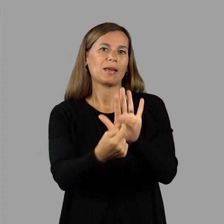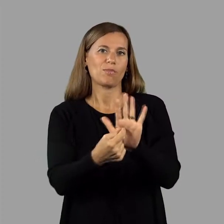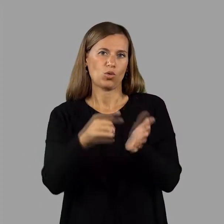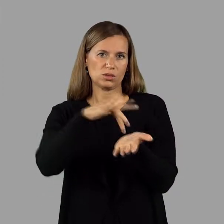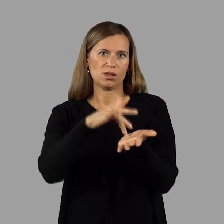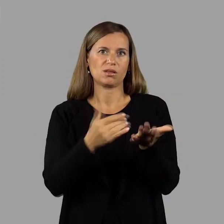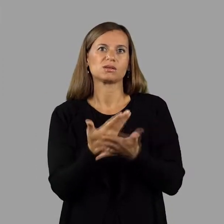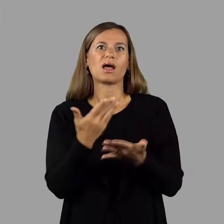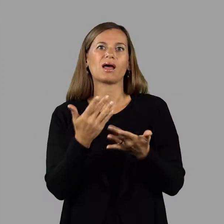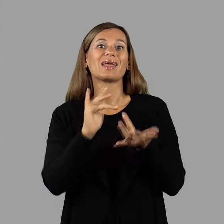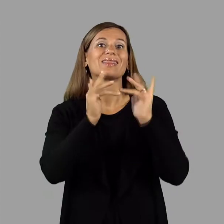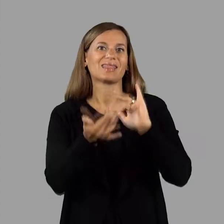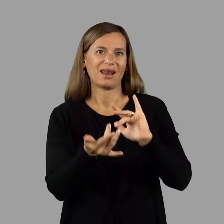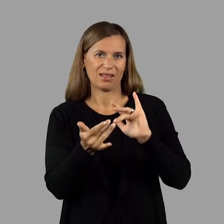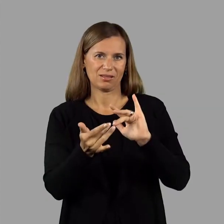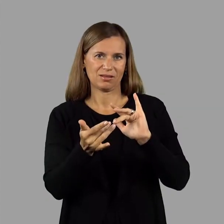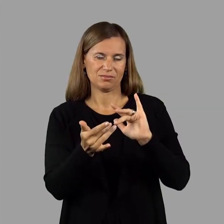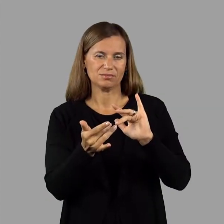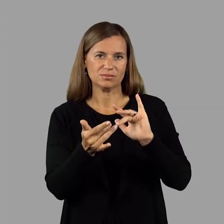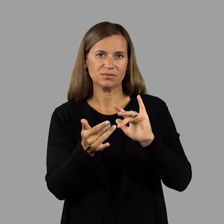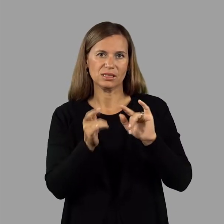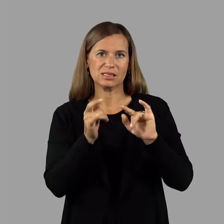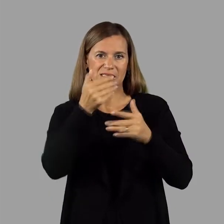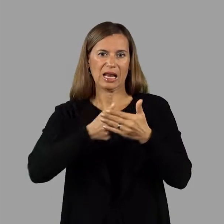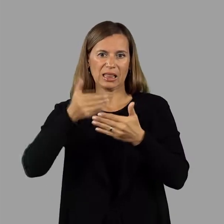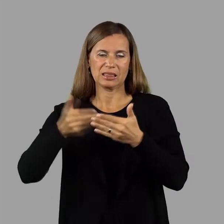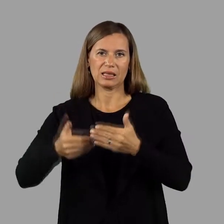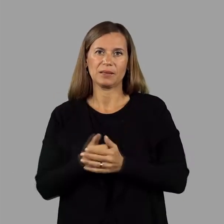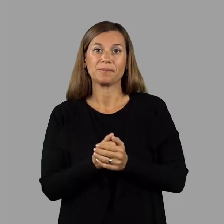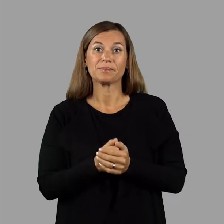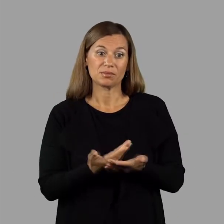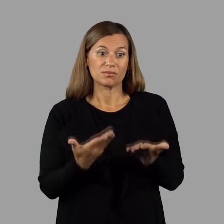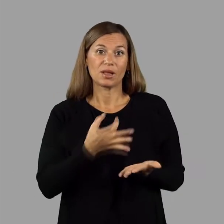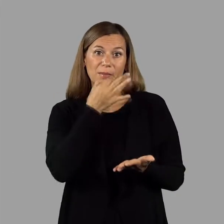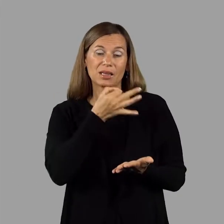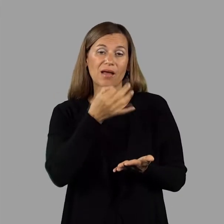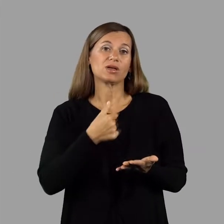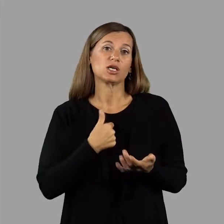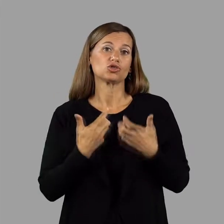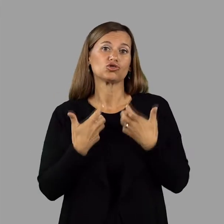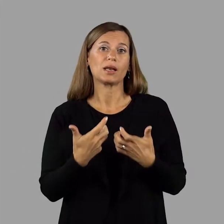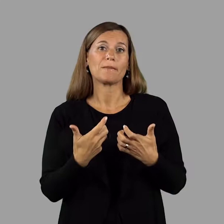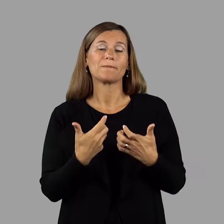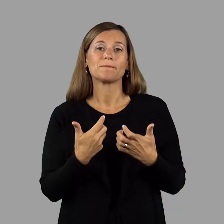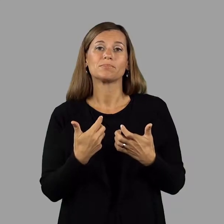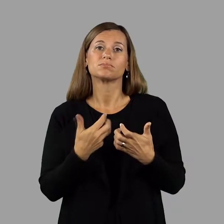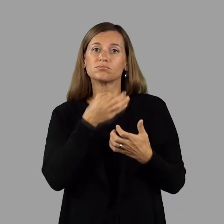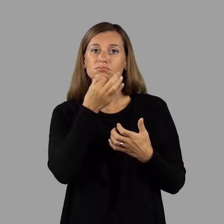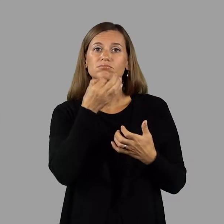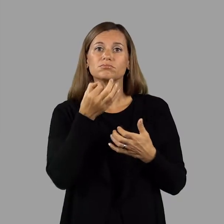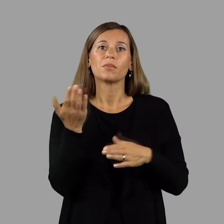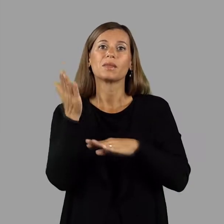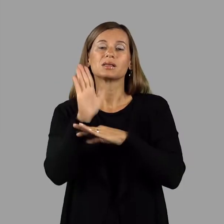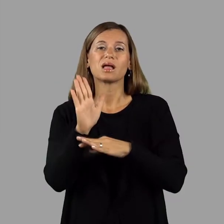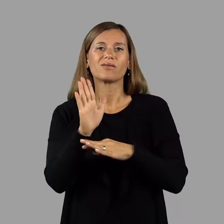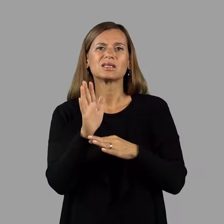democenter za internet stvari. No, v tem predavanju danes bi vam pa želel predstaviti